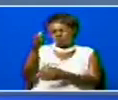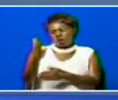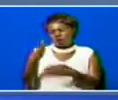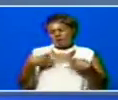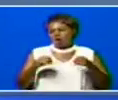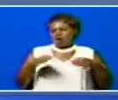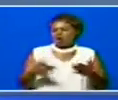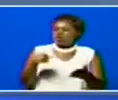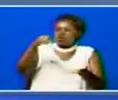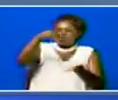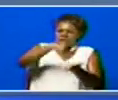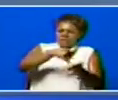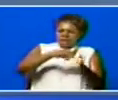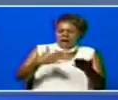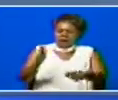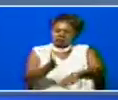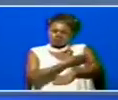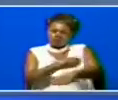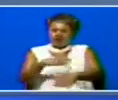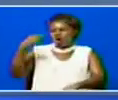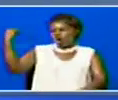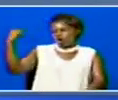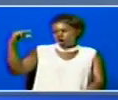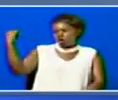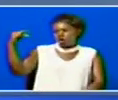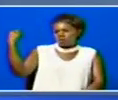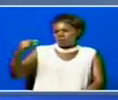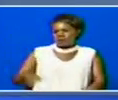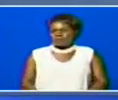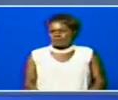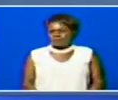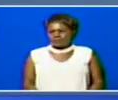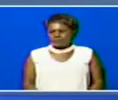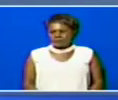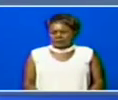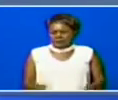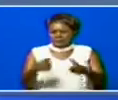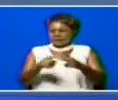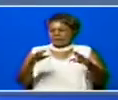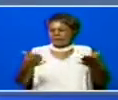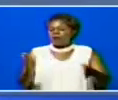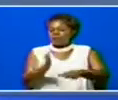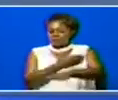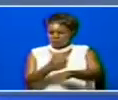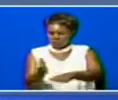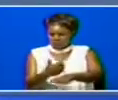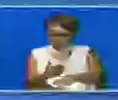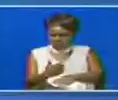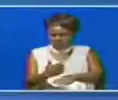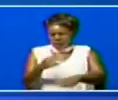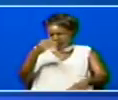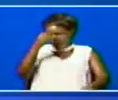uponyaji, au uliingia vipi katika kuimba na kueneza injili? Kuingia kwenye muziki, niliingia kwa